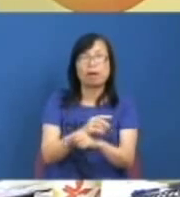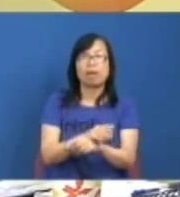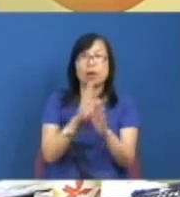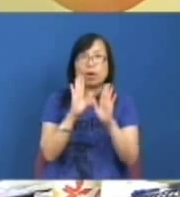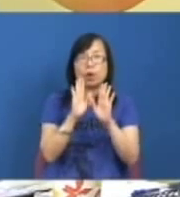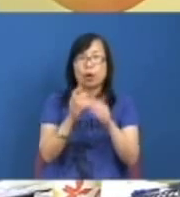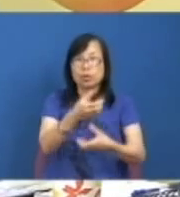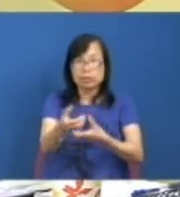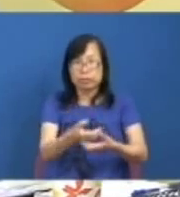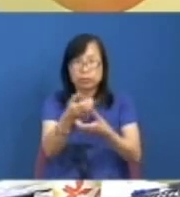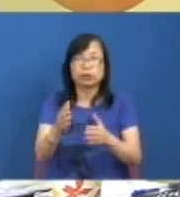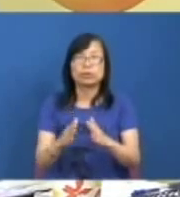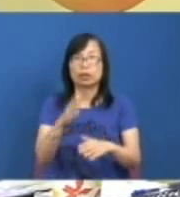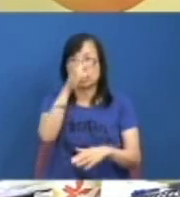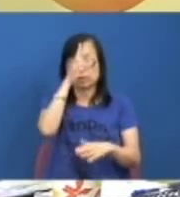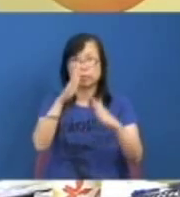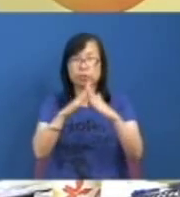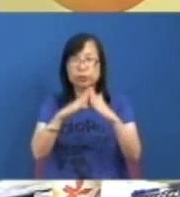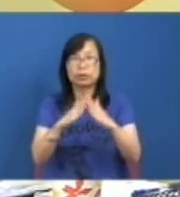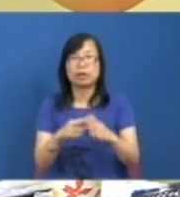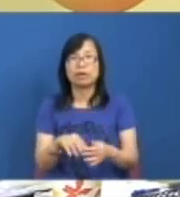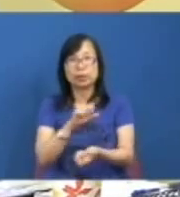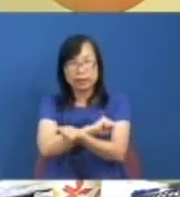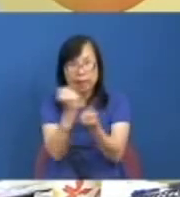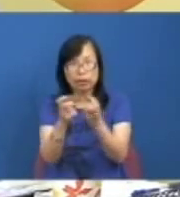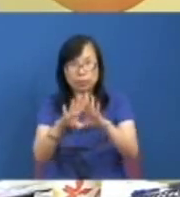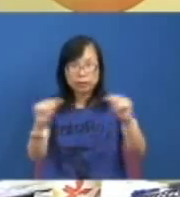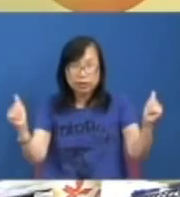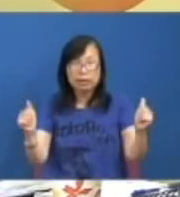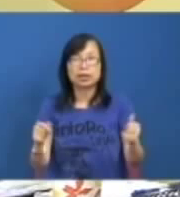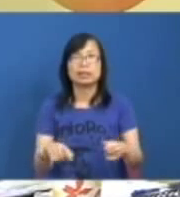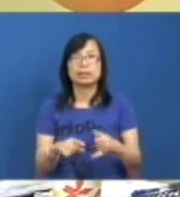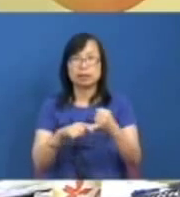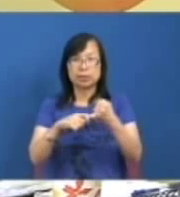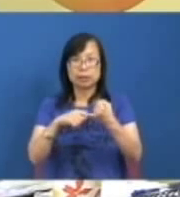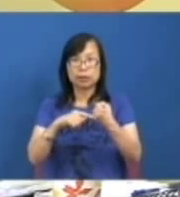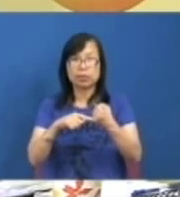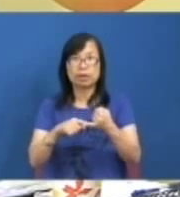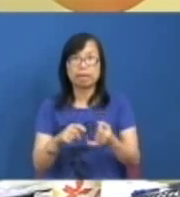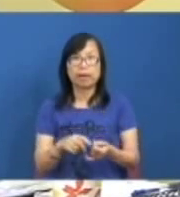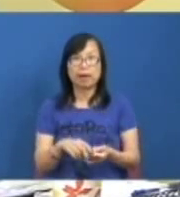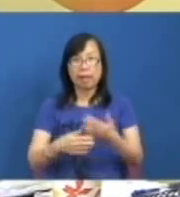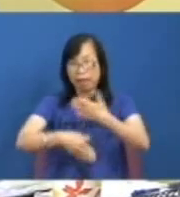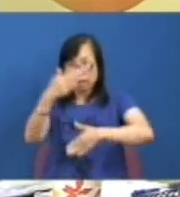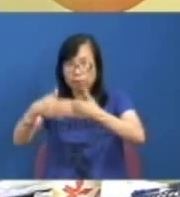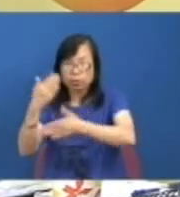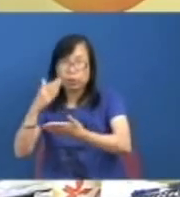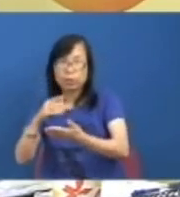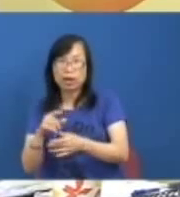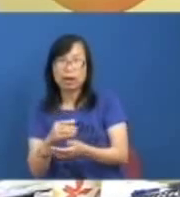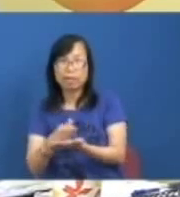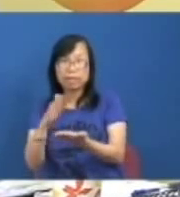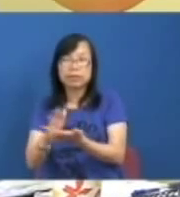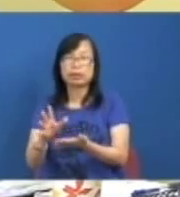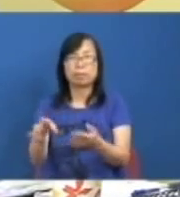或者屋宇署去傾傾點解決這個問題咯。現在暫時我們初步都是幫他做一些樓宇分析啦，以及拿一些數